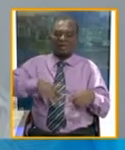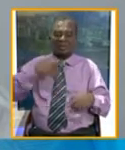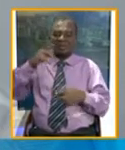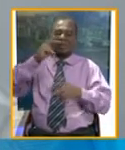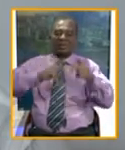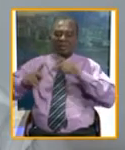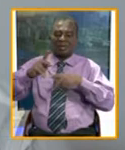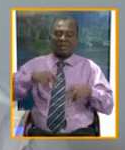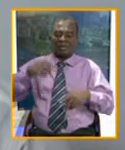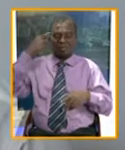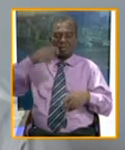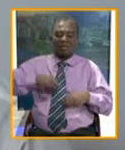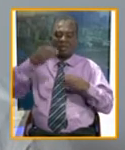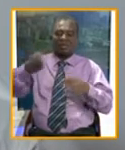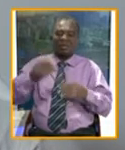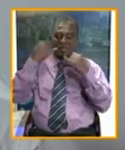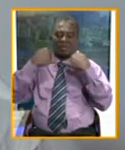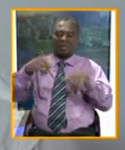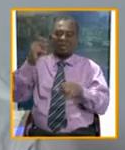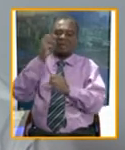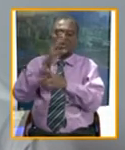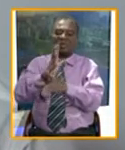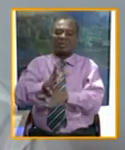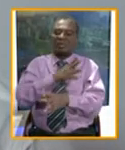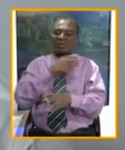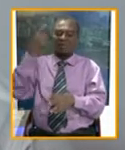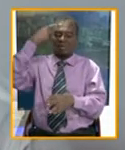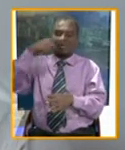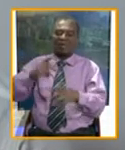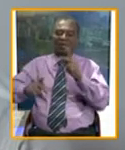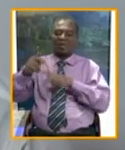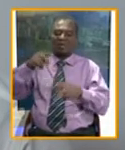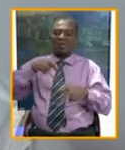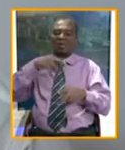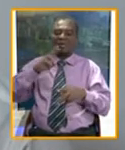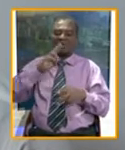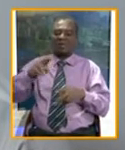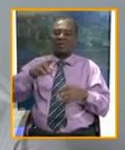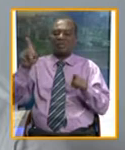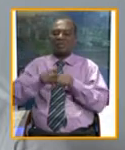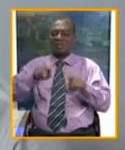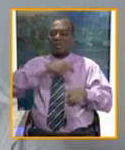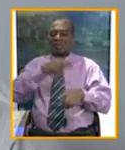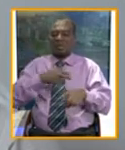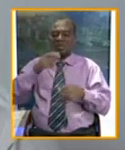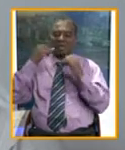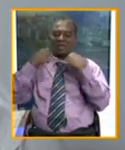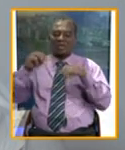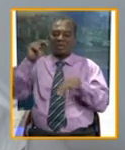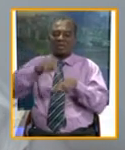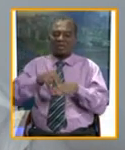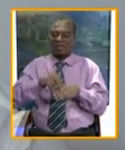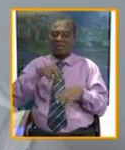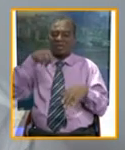population, pour donner l'information juste pour que la population soit au même niveau des formations que les